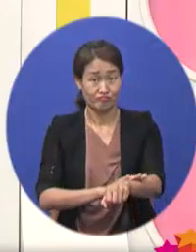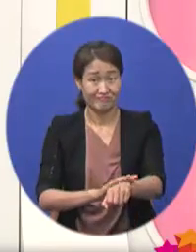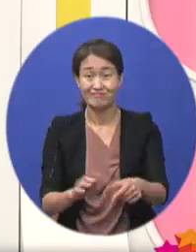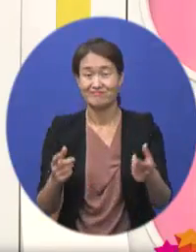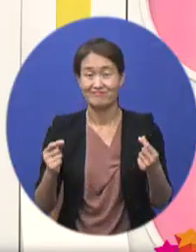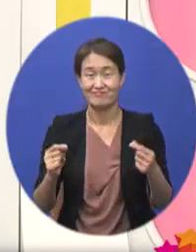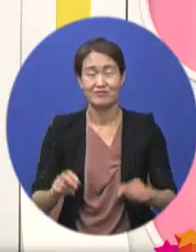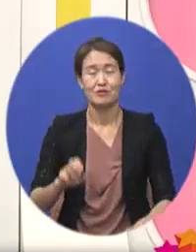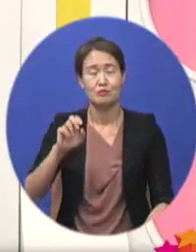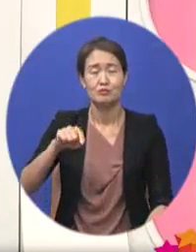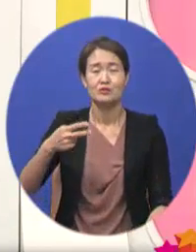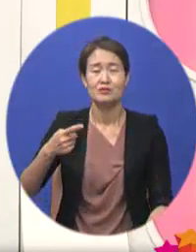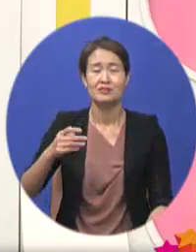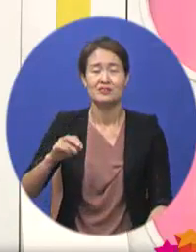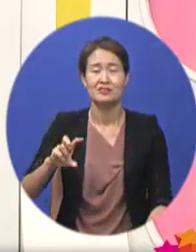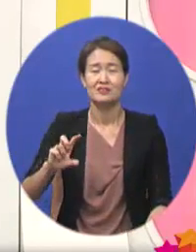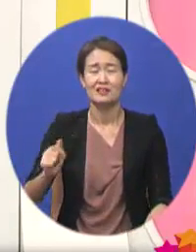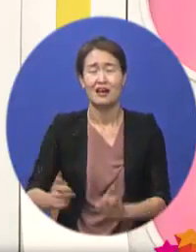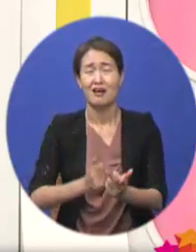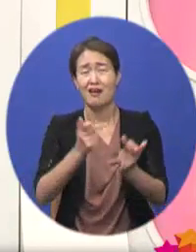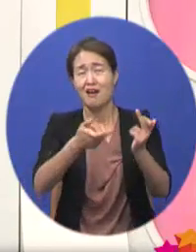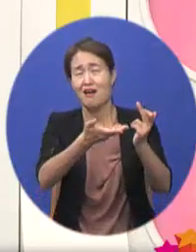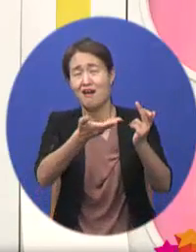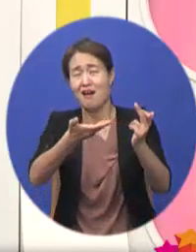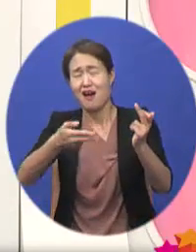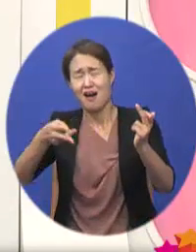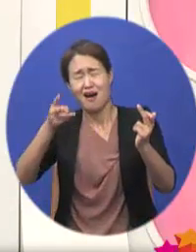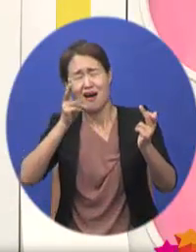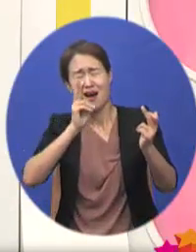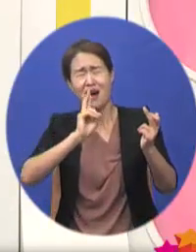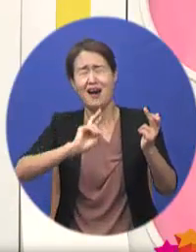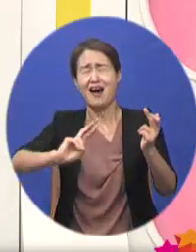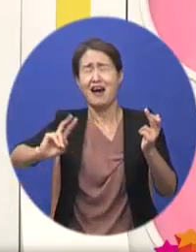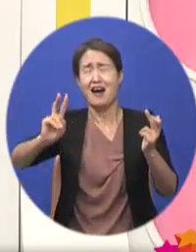부르셨습니다. 무등산 계곡에서 그냥 이 노래를 들으면 노래 잘한다.